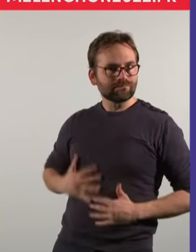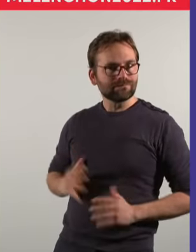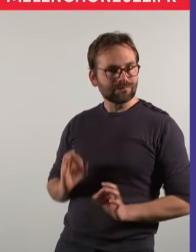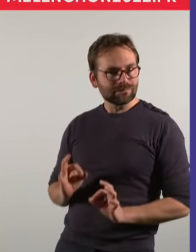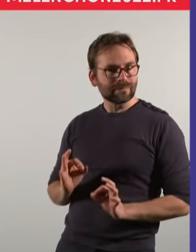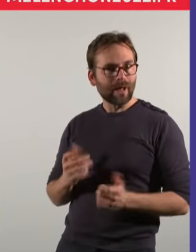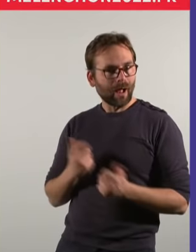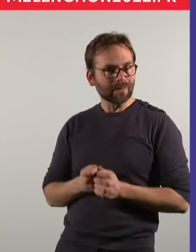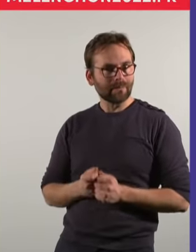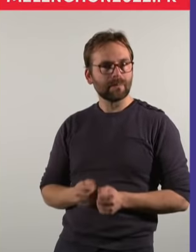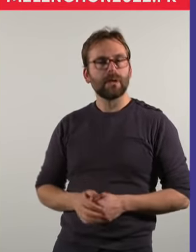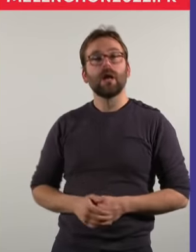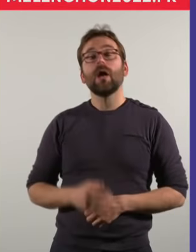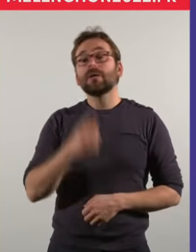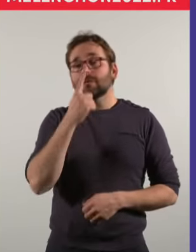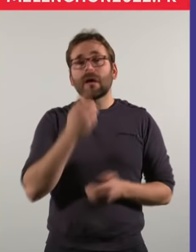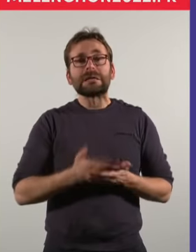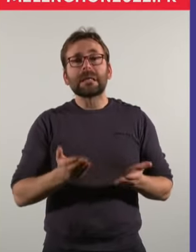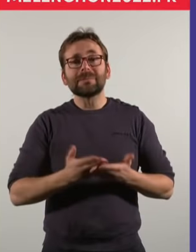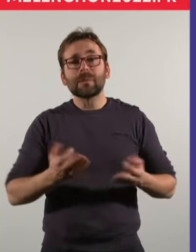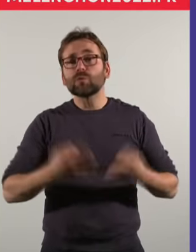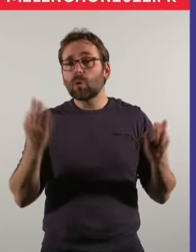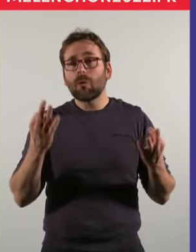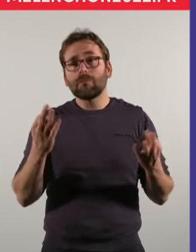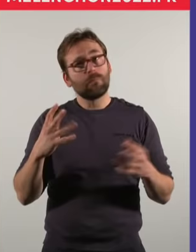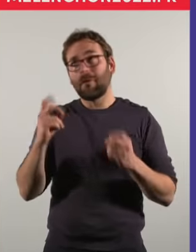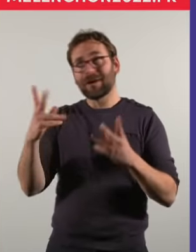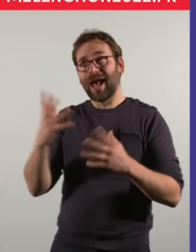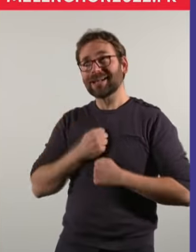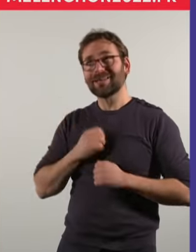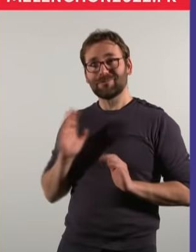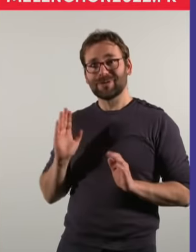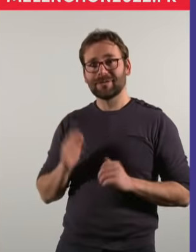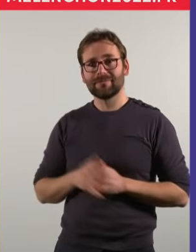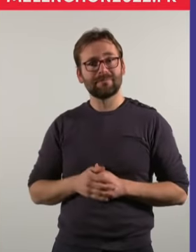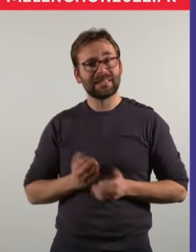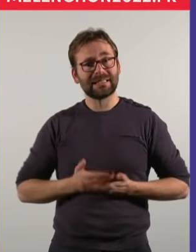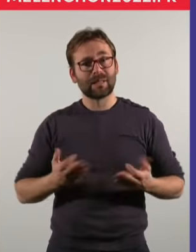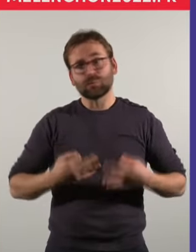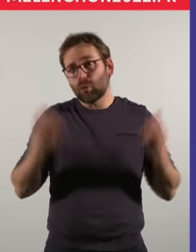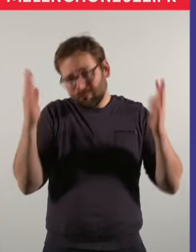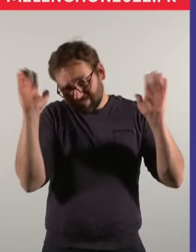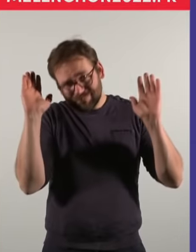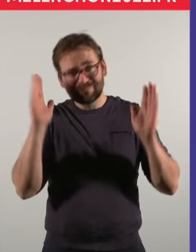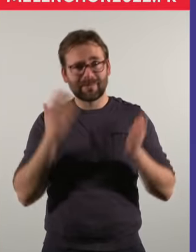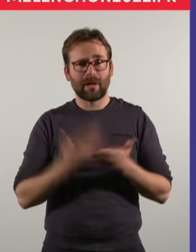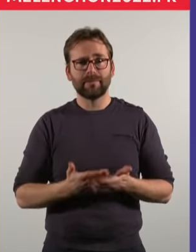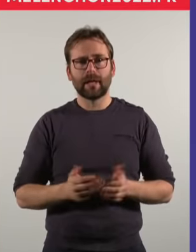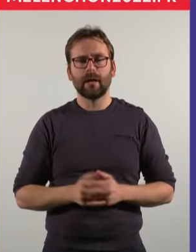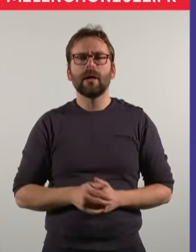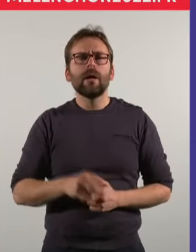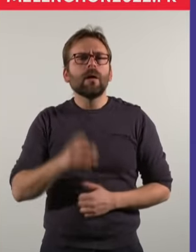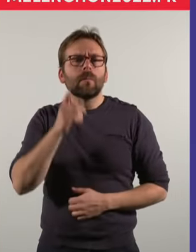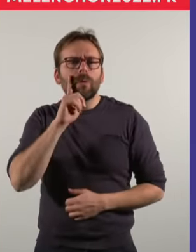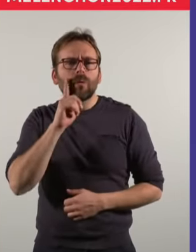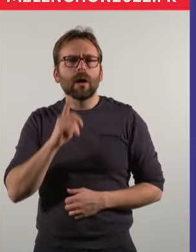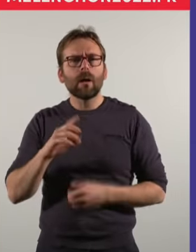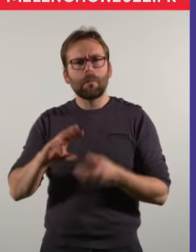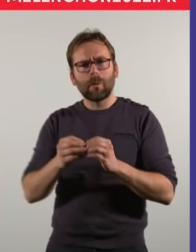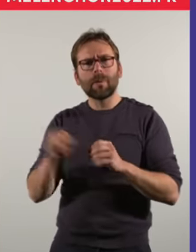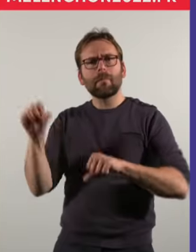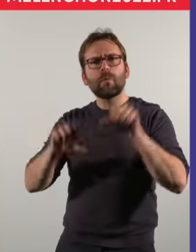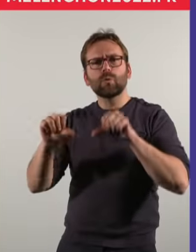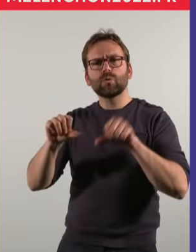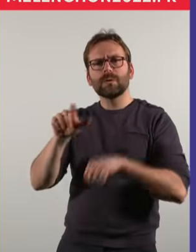ça me paraît en effet assez simpliste. Eh bien oui, j'assume. Ça va être simpliste. Parce que voyez-vous, c'est pas seulement le glyphosate